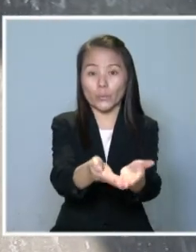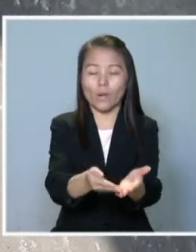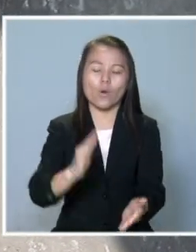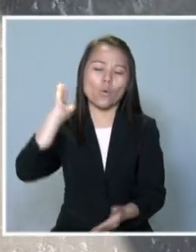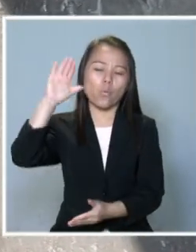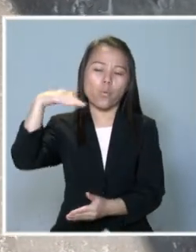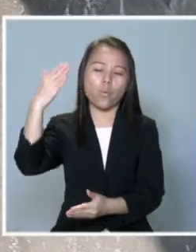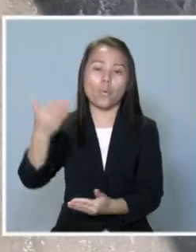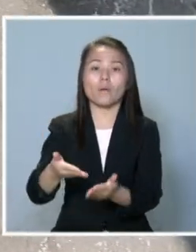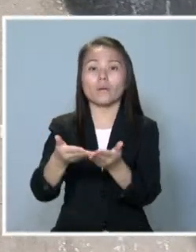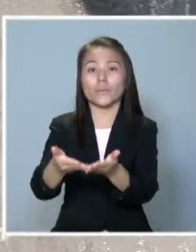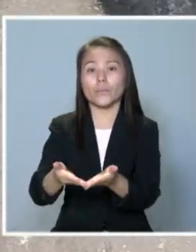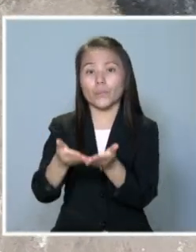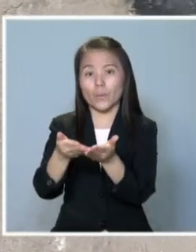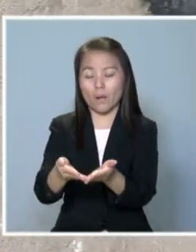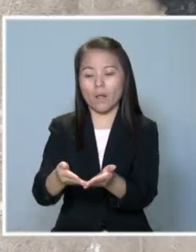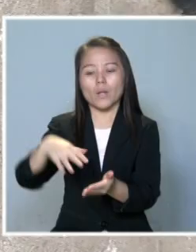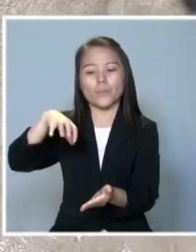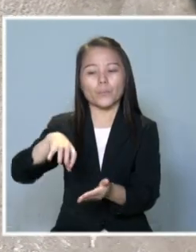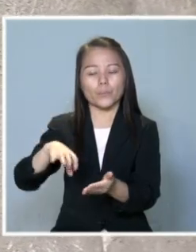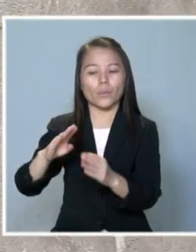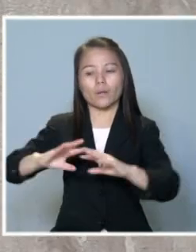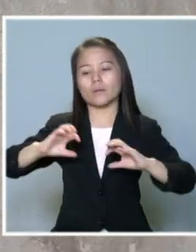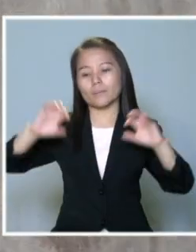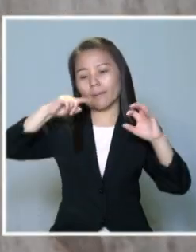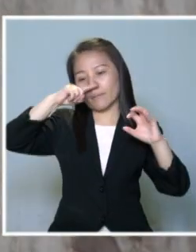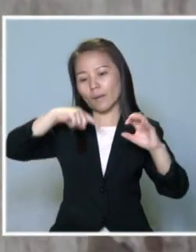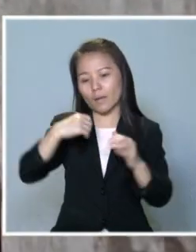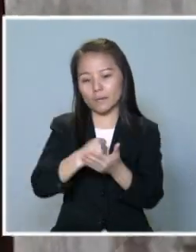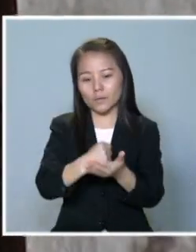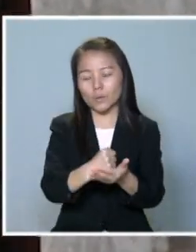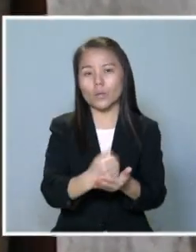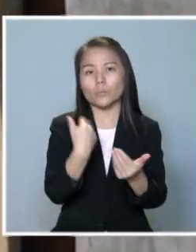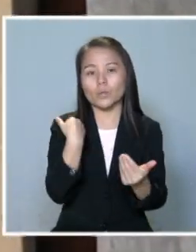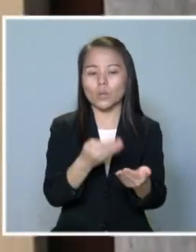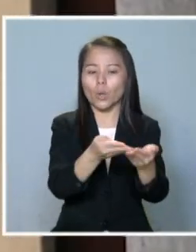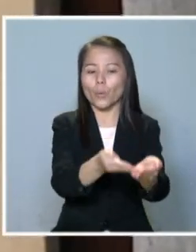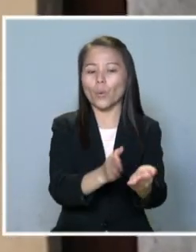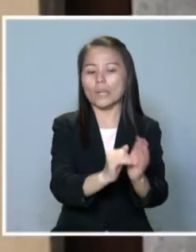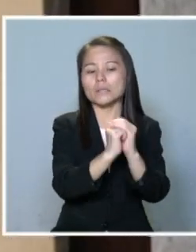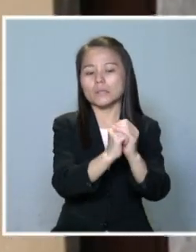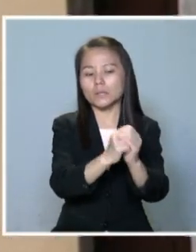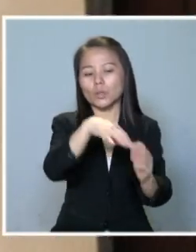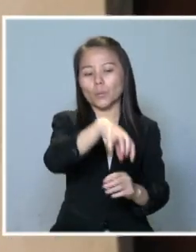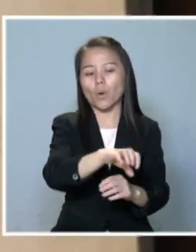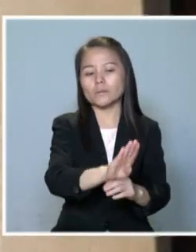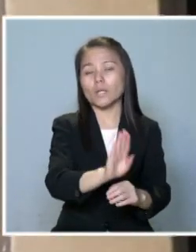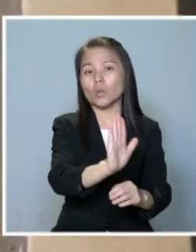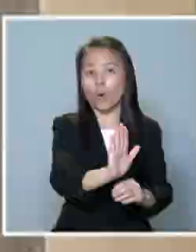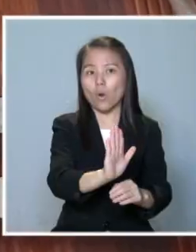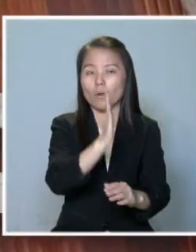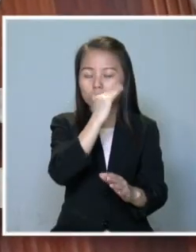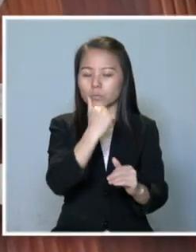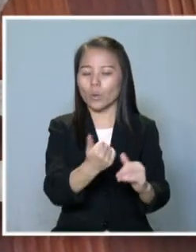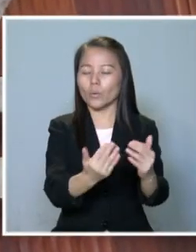าเรือแห่งประเทศไทยเข้ามามีบทบาทมากขึ้นฮวยจุงล้งจึงลดบทบาทลงและตระกูลหวังหลีได้เข้ามารับช่ว